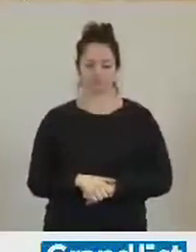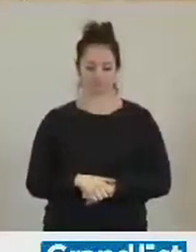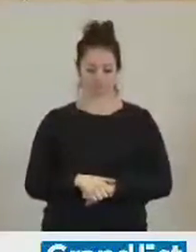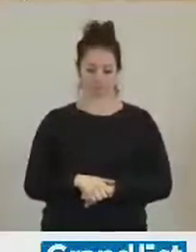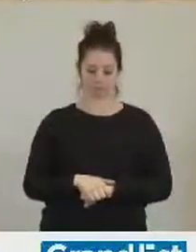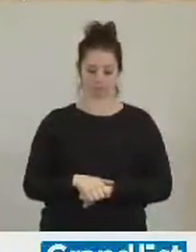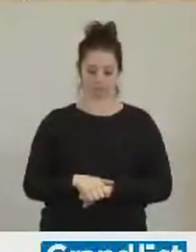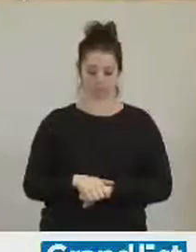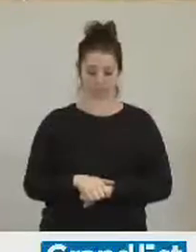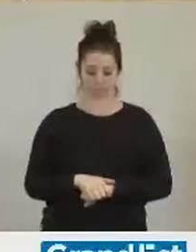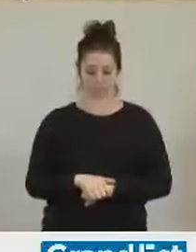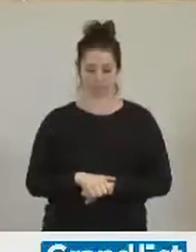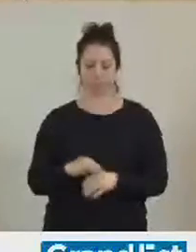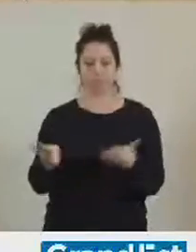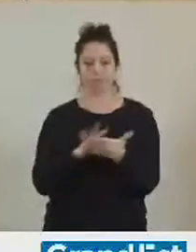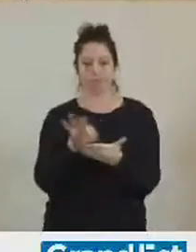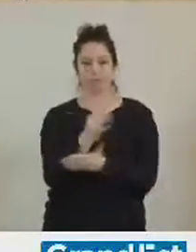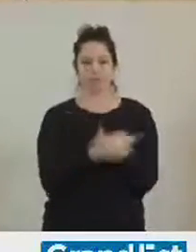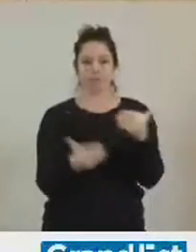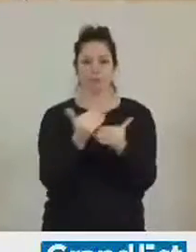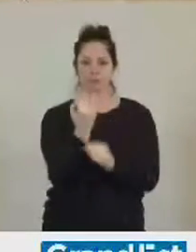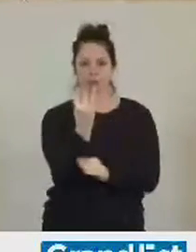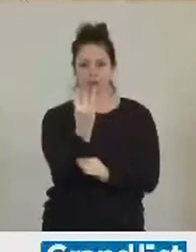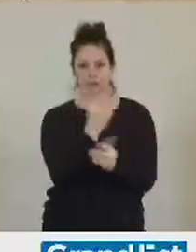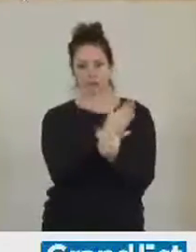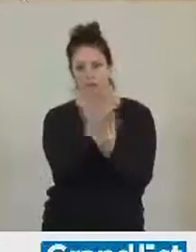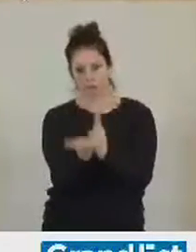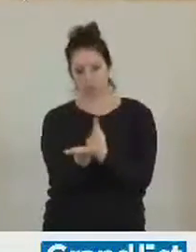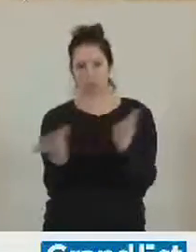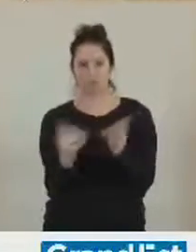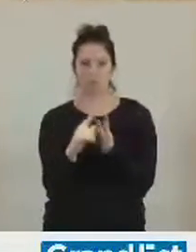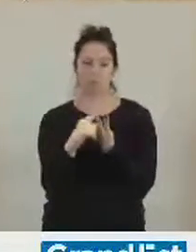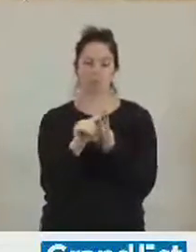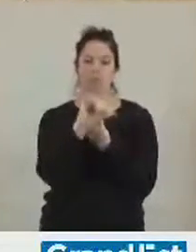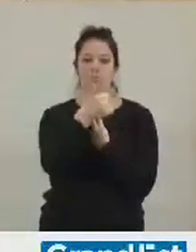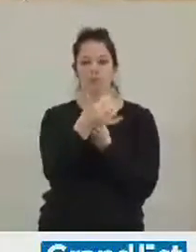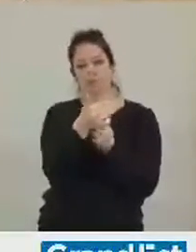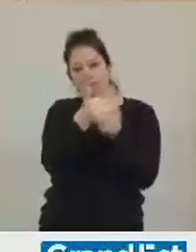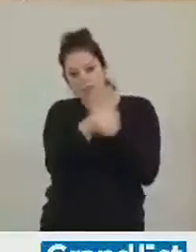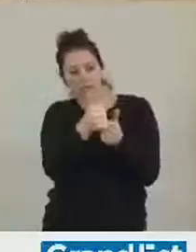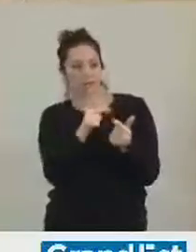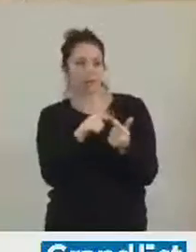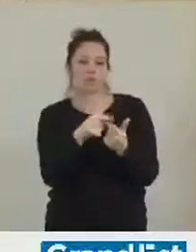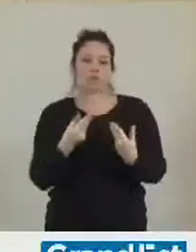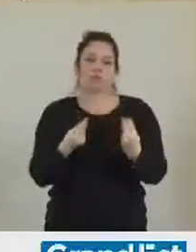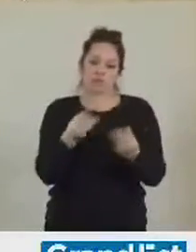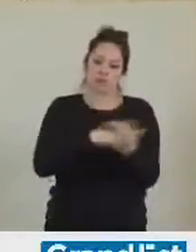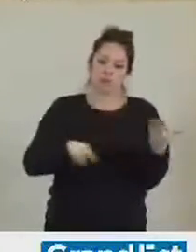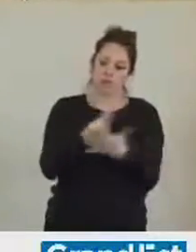est bâtie sur 4 défis. Le premier, c'est le défi d'une région qui donne les clés de l'insertion